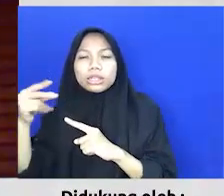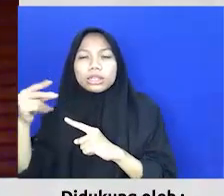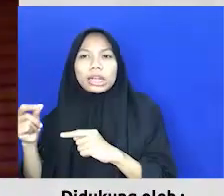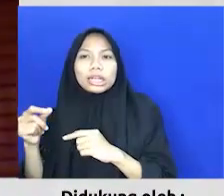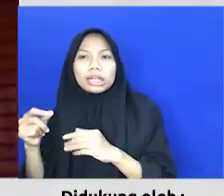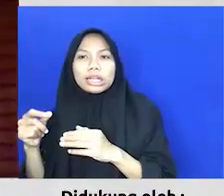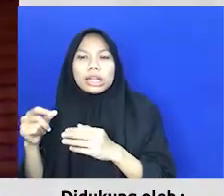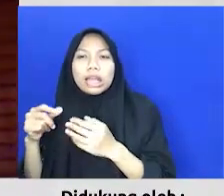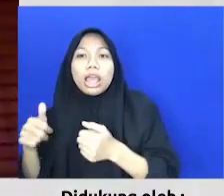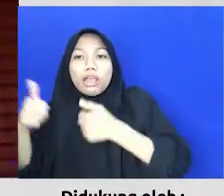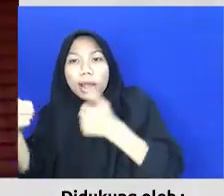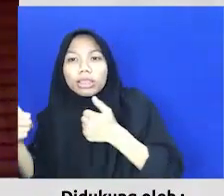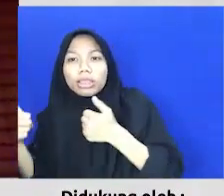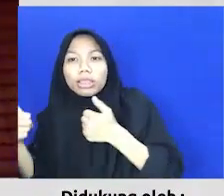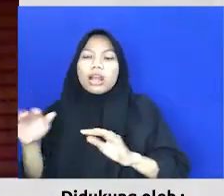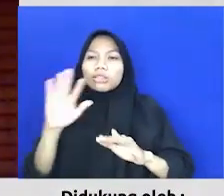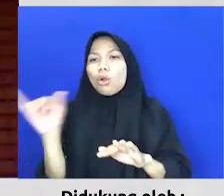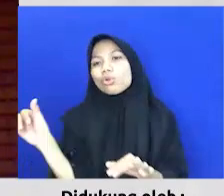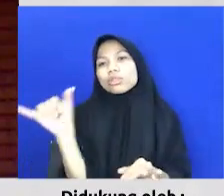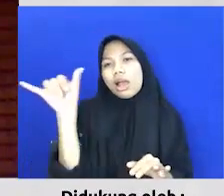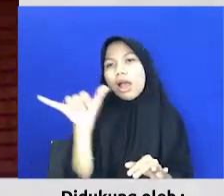gitu. Dan kemudian aku pikir